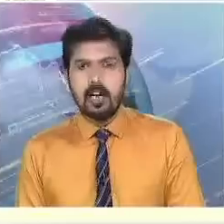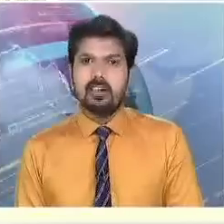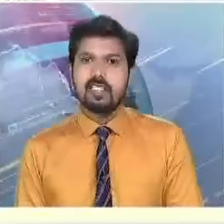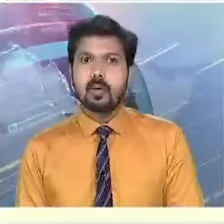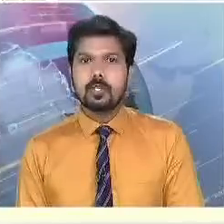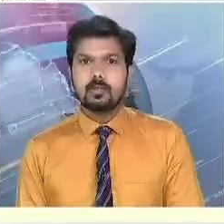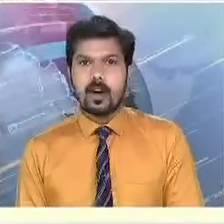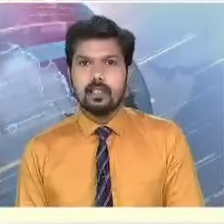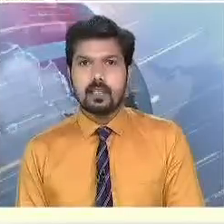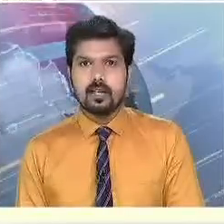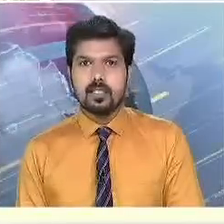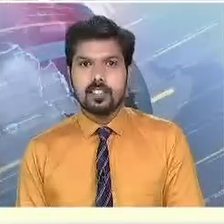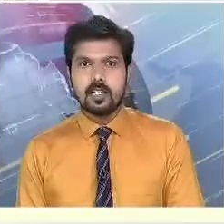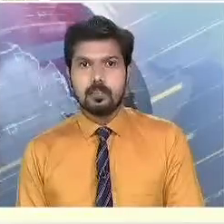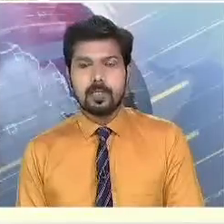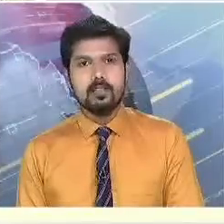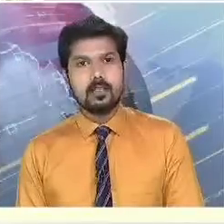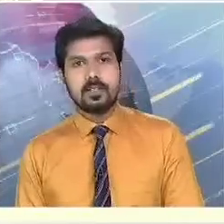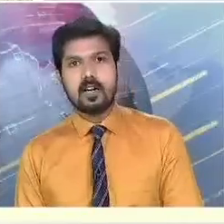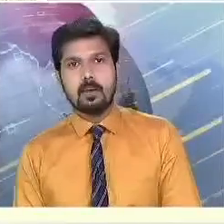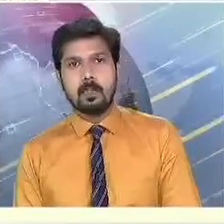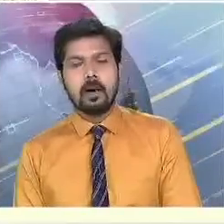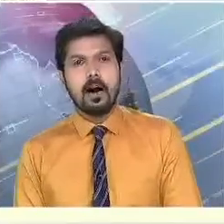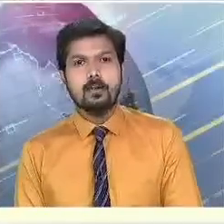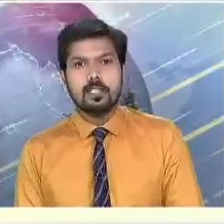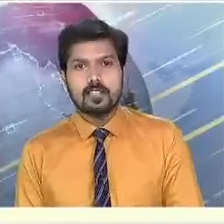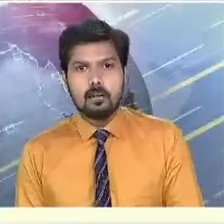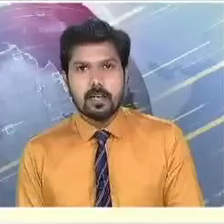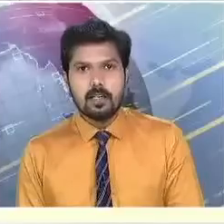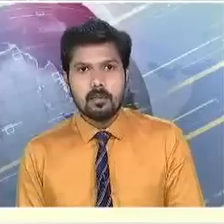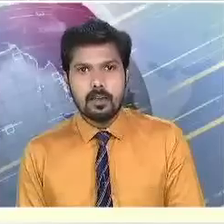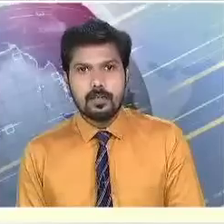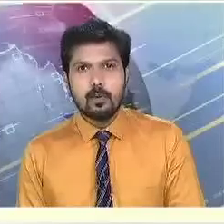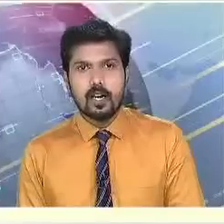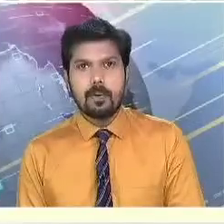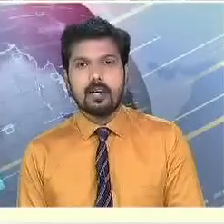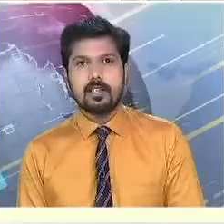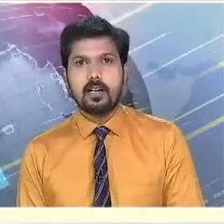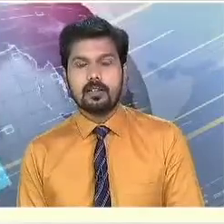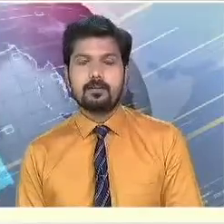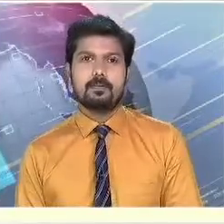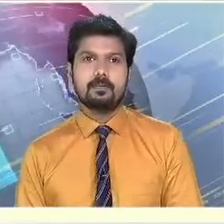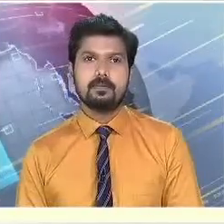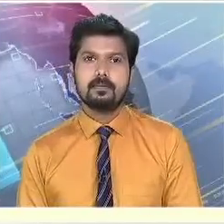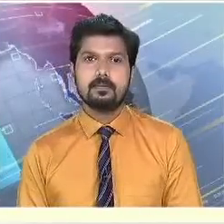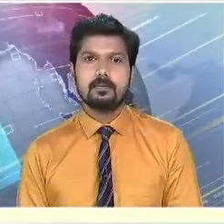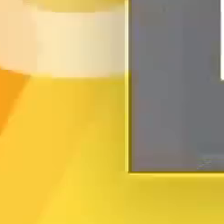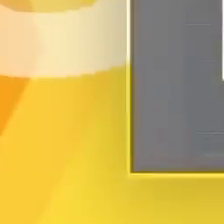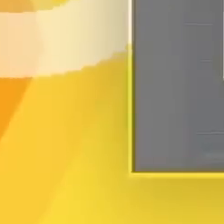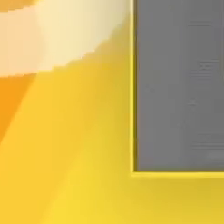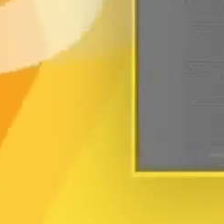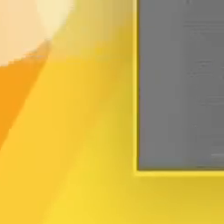என்றாலும் அரசியல் குறித்தும் விவாதித்ததாக ரஜினிகாந்த் பின்னர் தெரிவித்தார். ஆளுநரின் செயல்பாடுகளையும் அவர் வெகுவாக பாராட்டினார்.